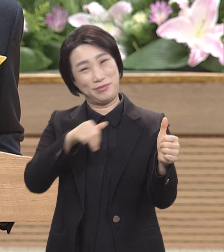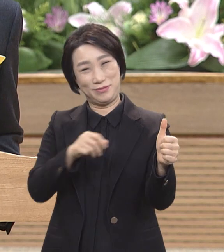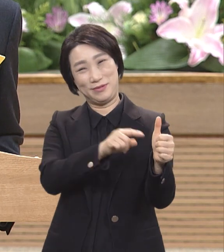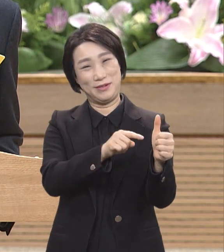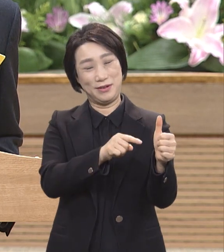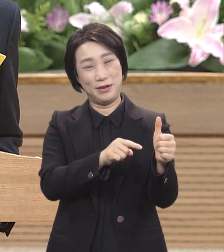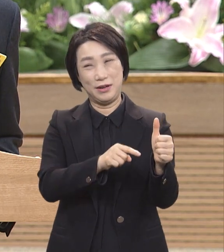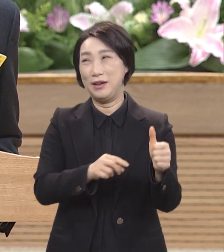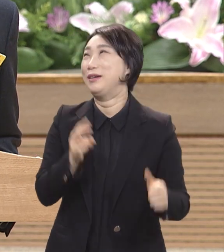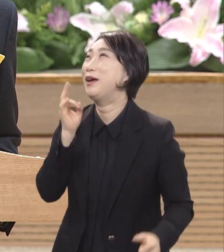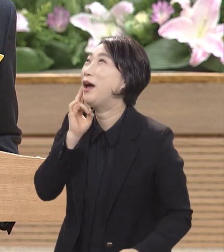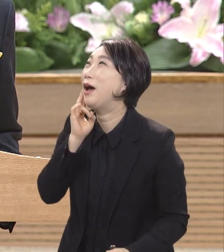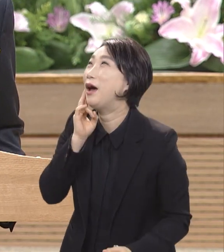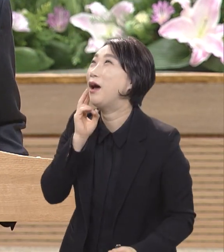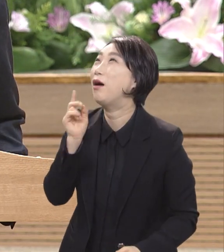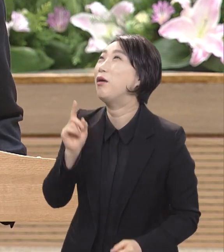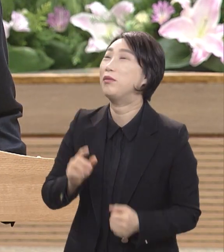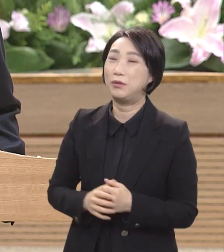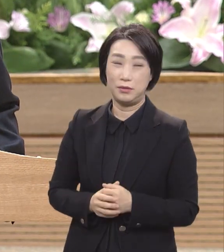네.